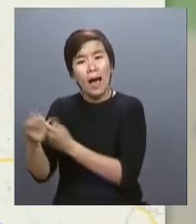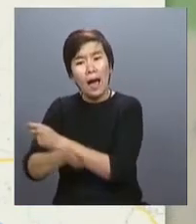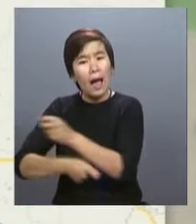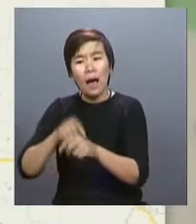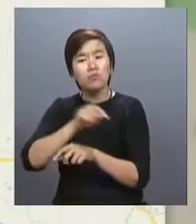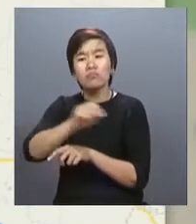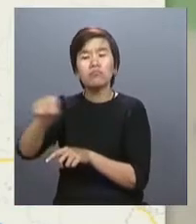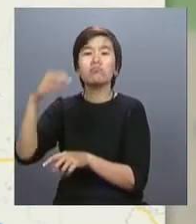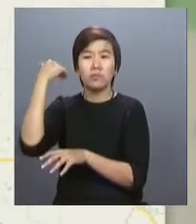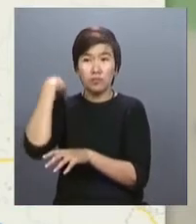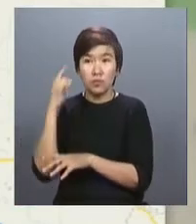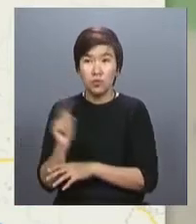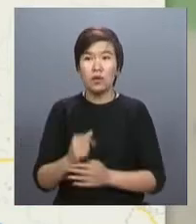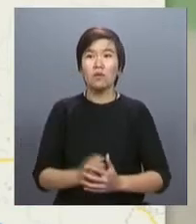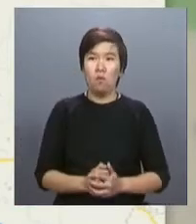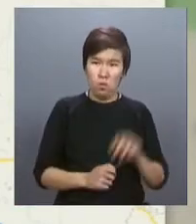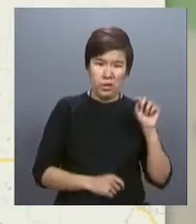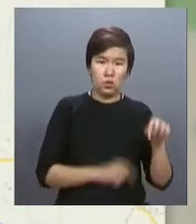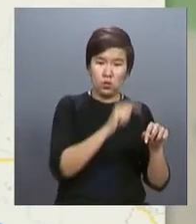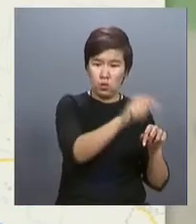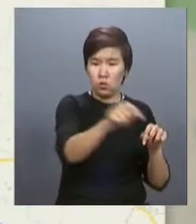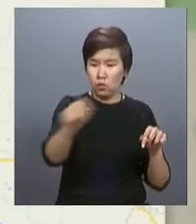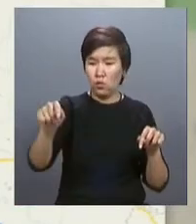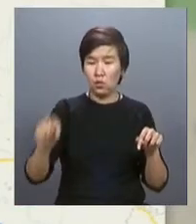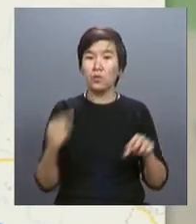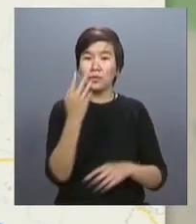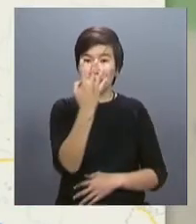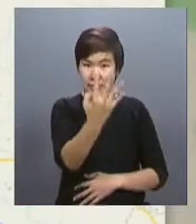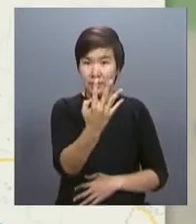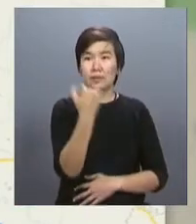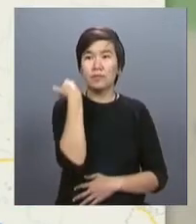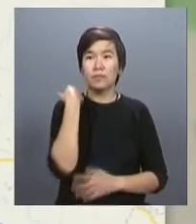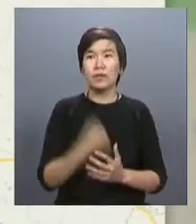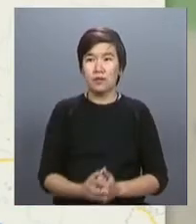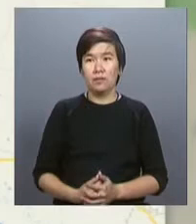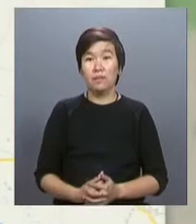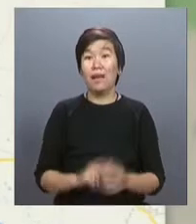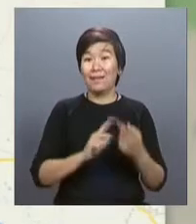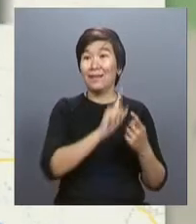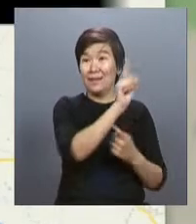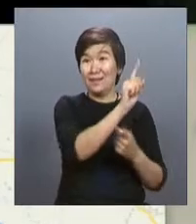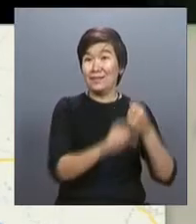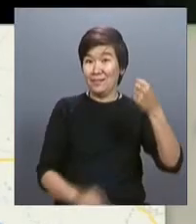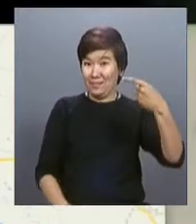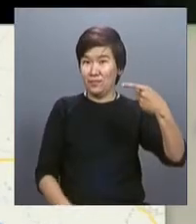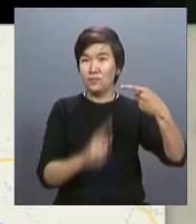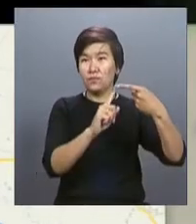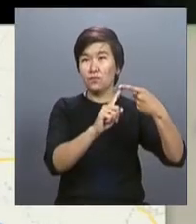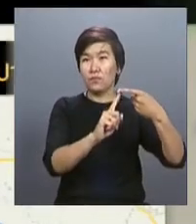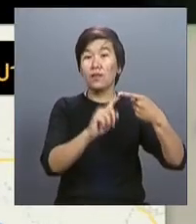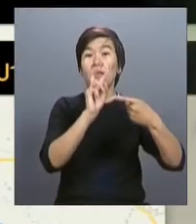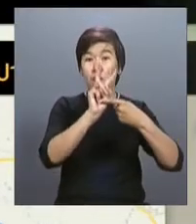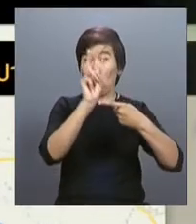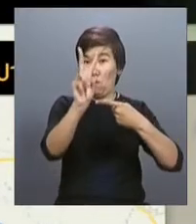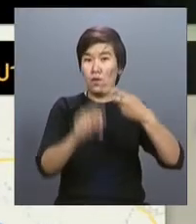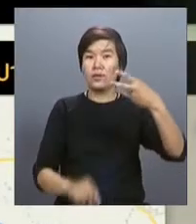มาโดยเฉพาะ 4จุดที่เกิดไฟไหม้รุนแรงก็คือเขาฟามีตำบลเขาพระอำเภอเมืองเขาลำดวลตำบลเขาพระ